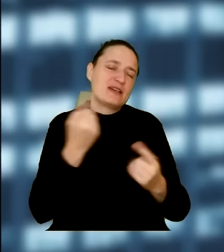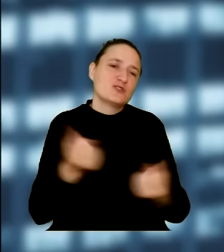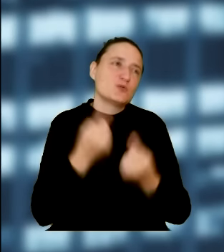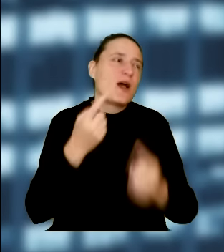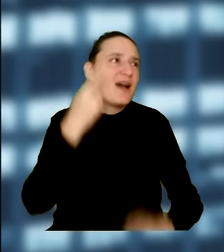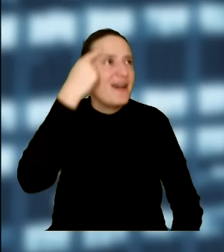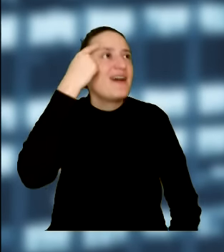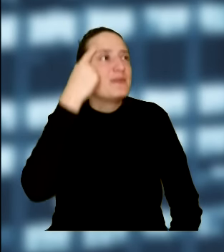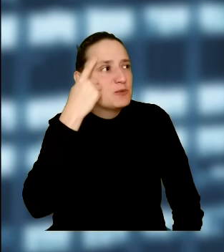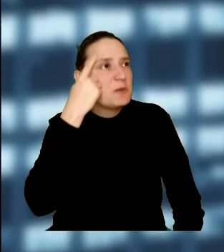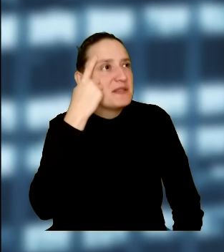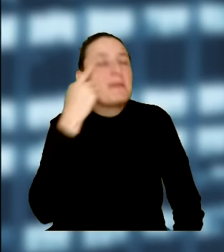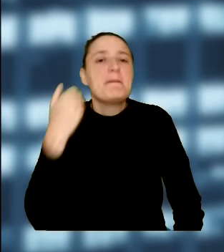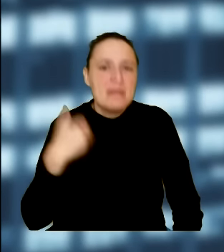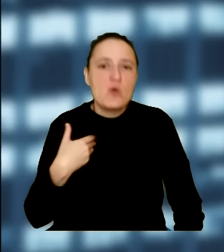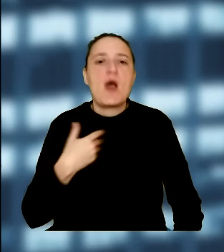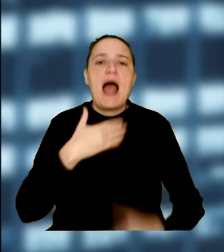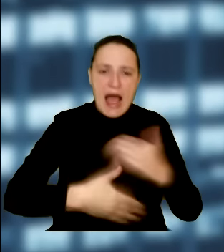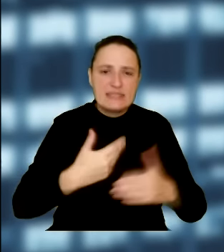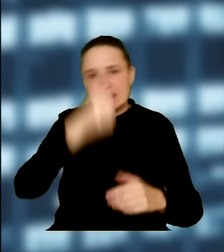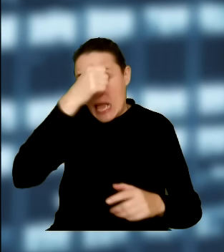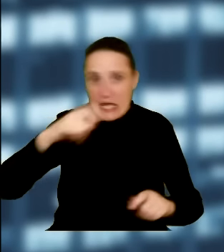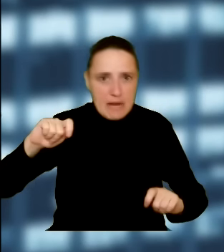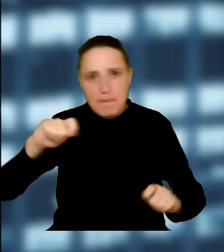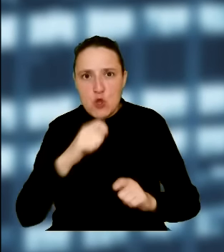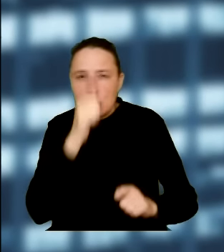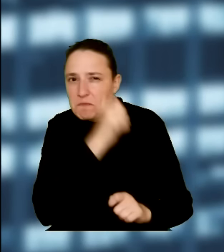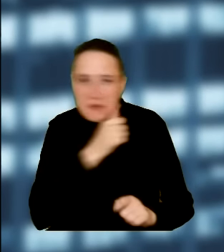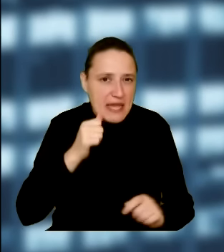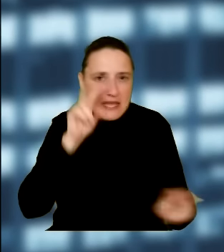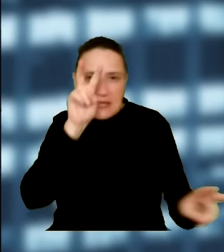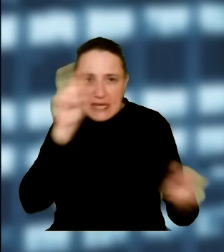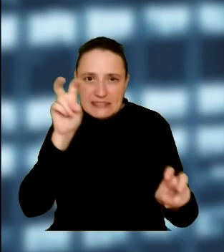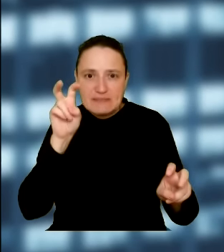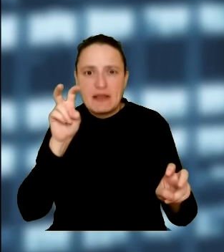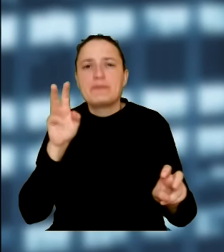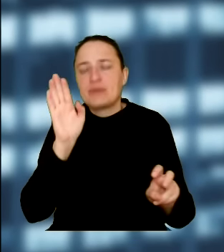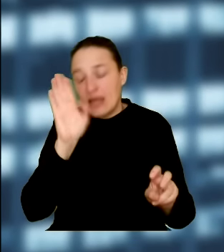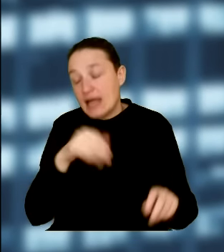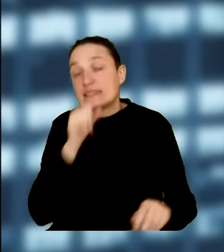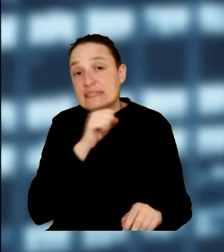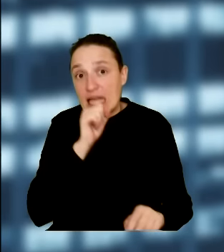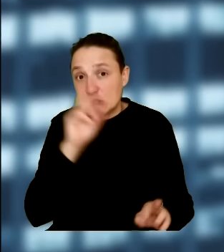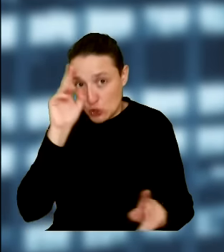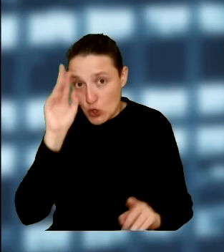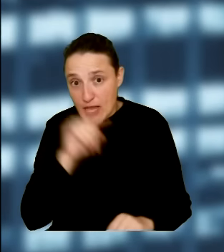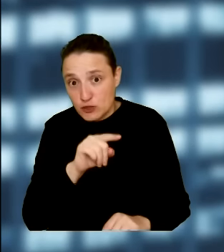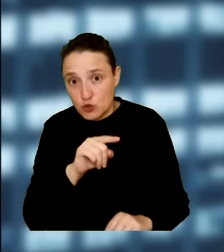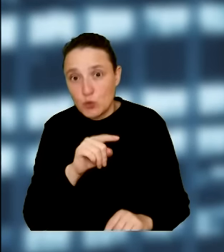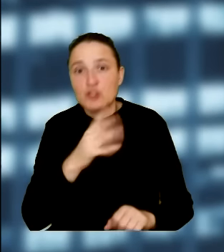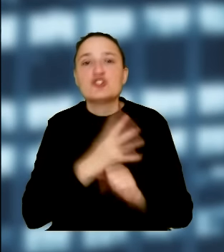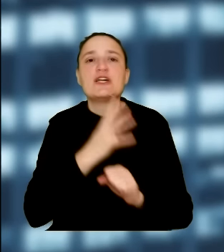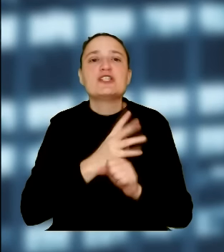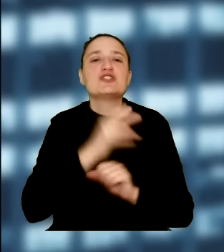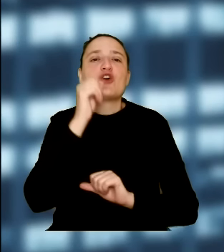no też była taka akcja pod kryptonimem, to starsze dzieci mogą kojarzyć z 40-latka takie